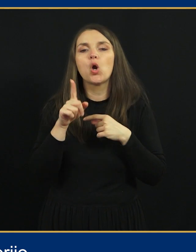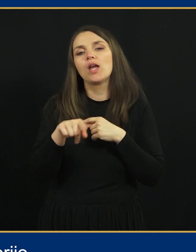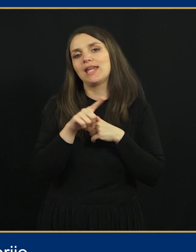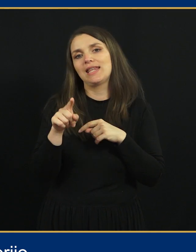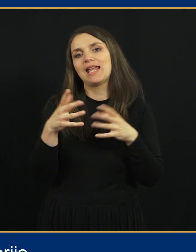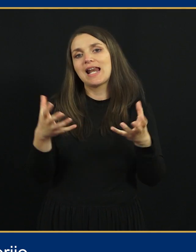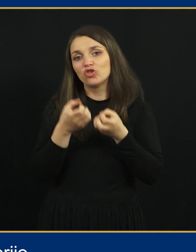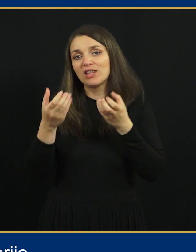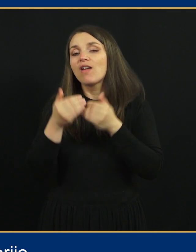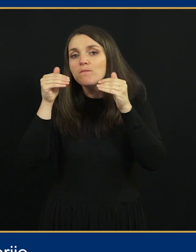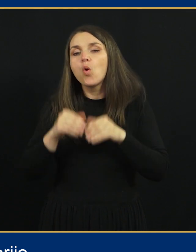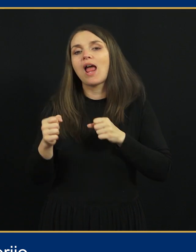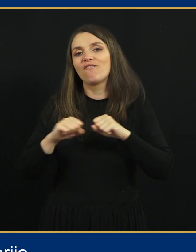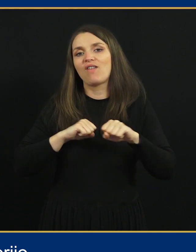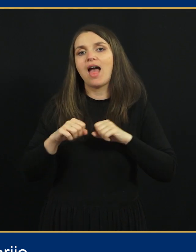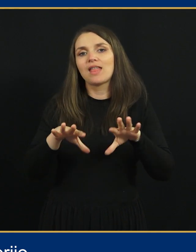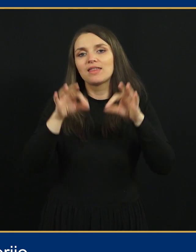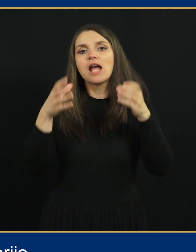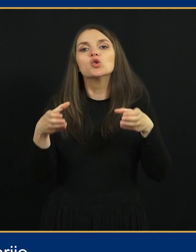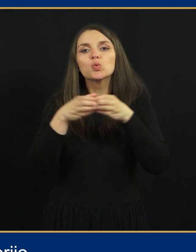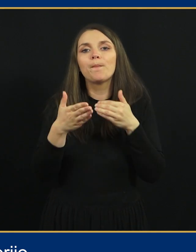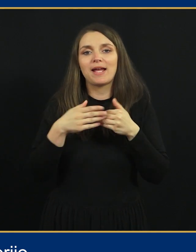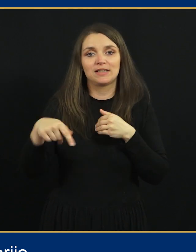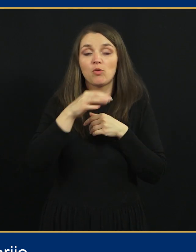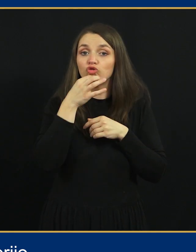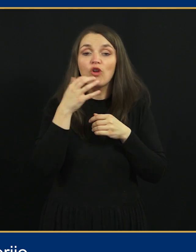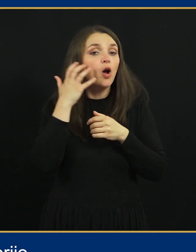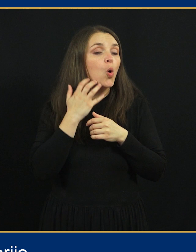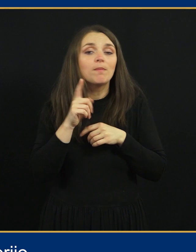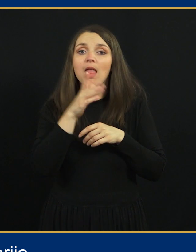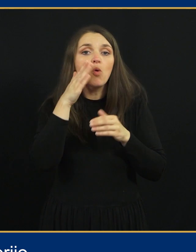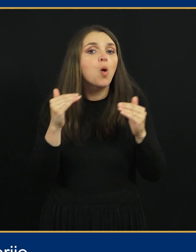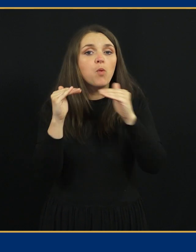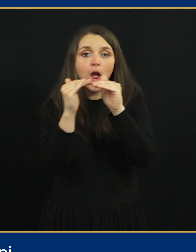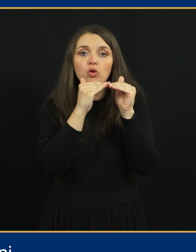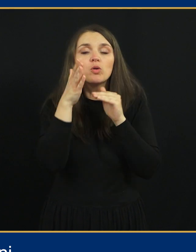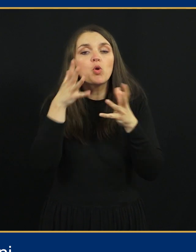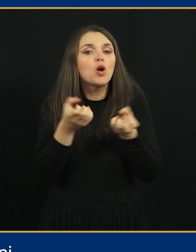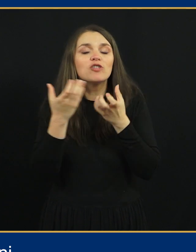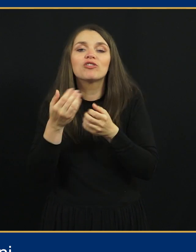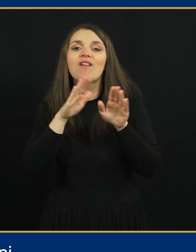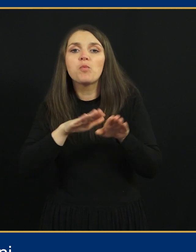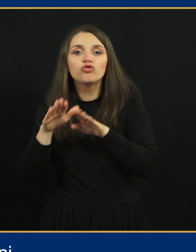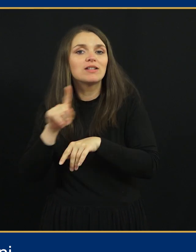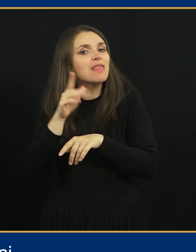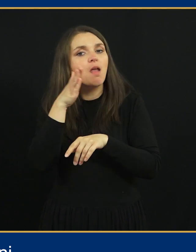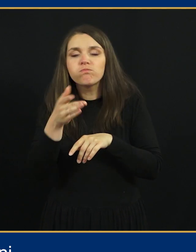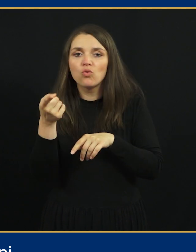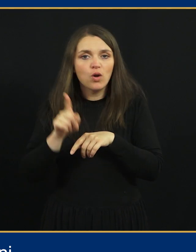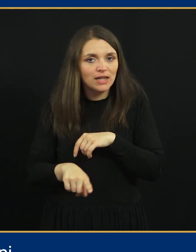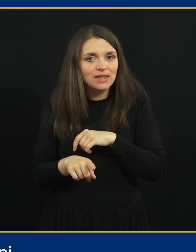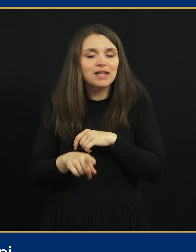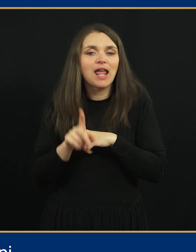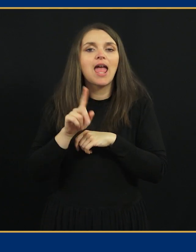med seboj pogovorijo in rešitve mora vlada najti skupaj z njimi. Če Romi ne bodo poenoteni, bodo